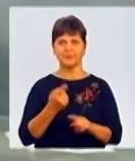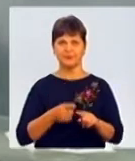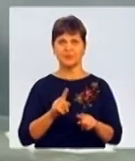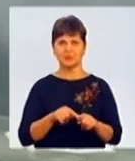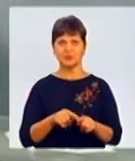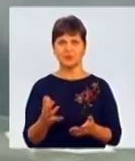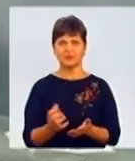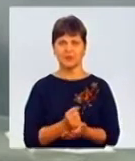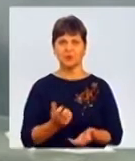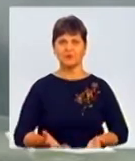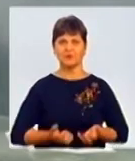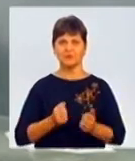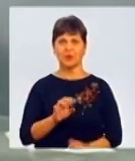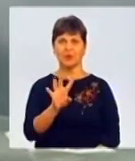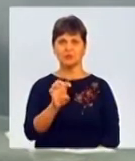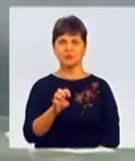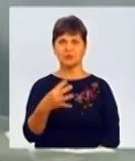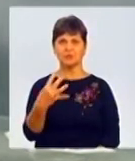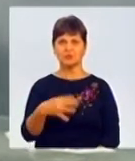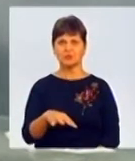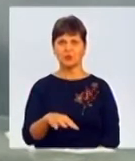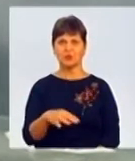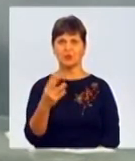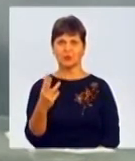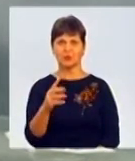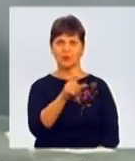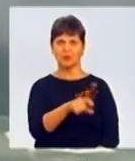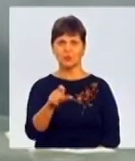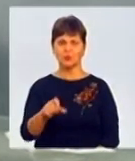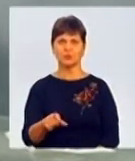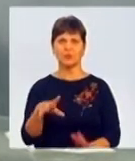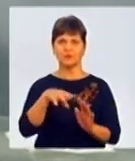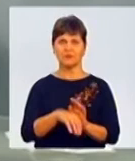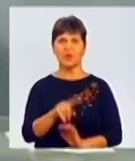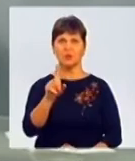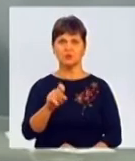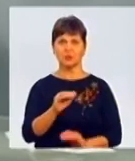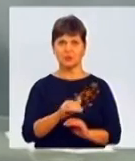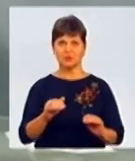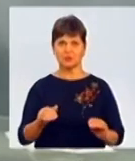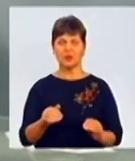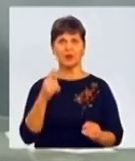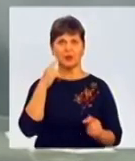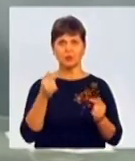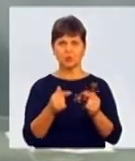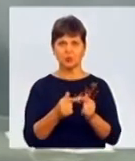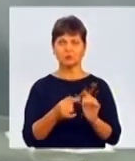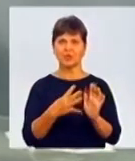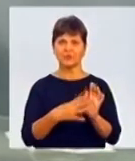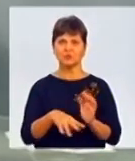вдалося врятувати 443 людей, і в тому числі майже 100 дітей, а точніше 92